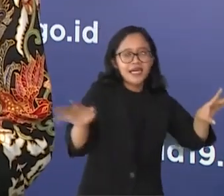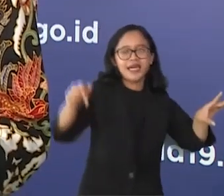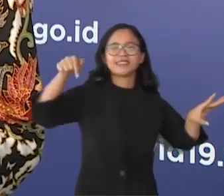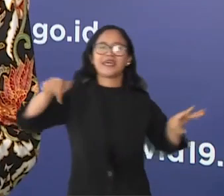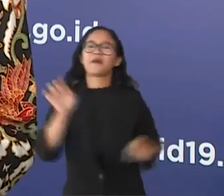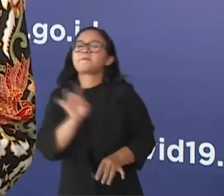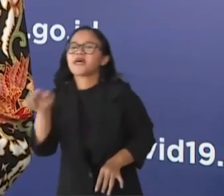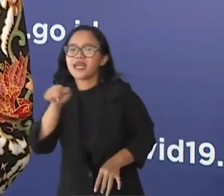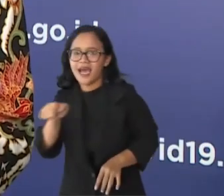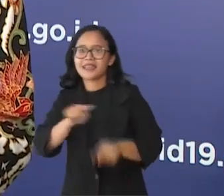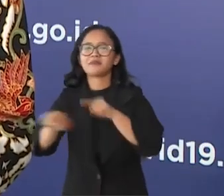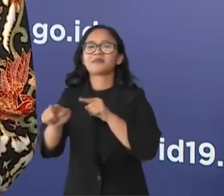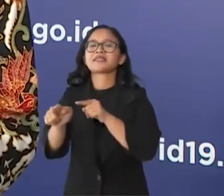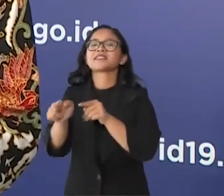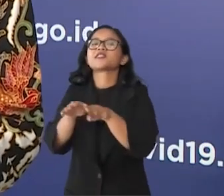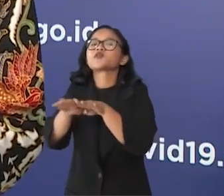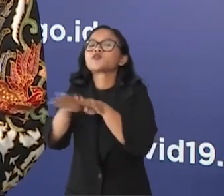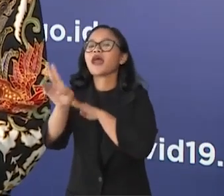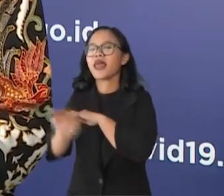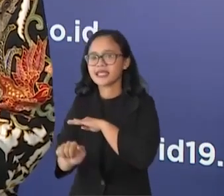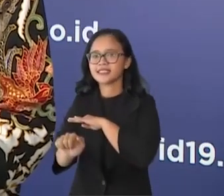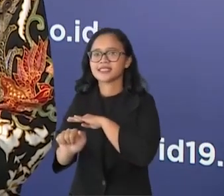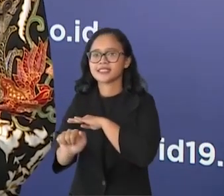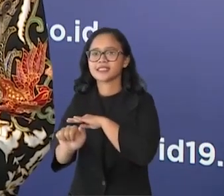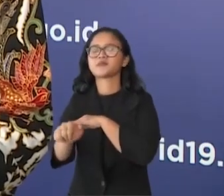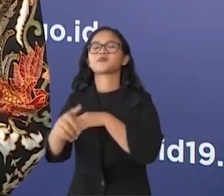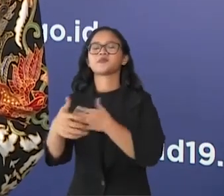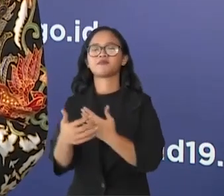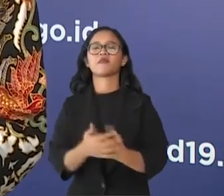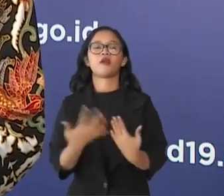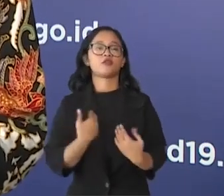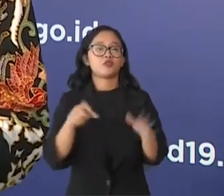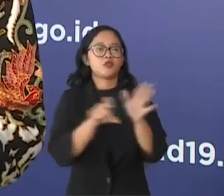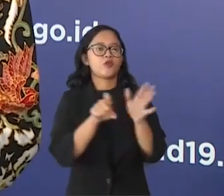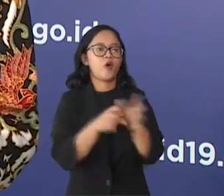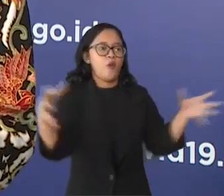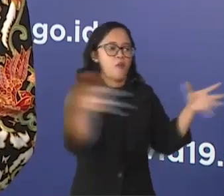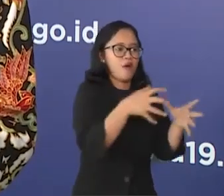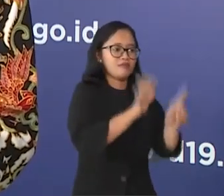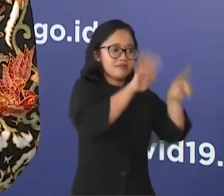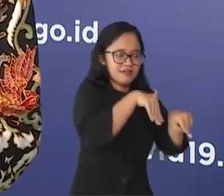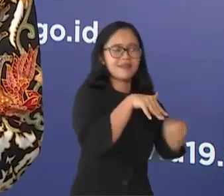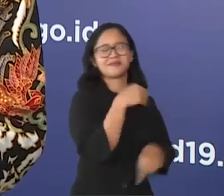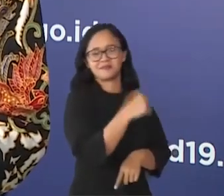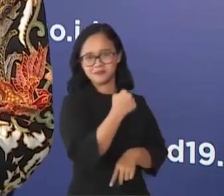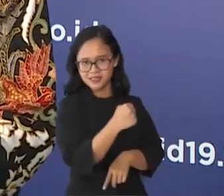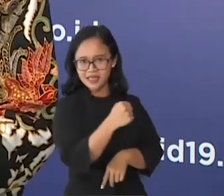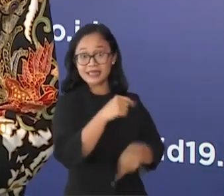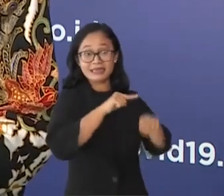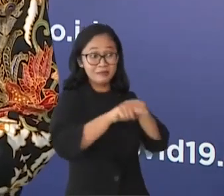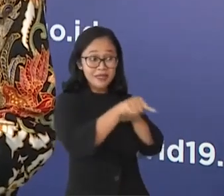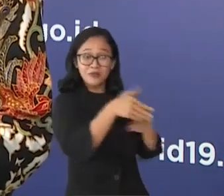perlu diadaptasi dengan kekhususan itu. Pembatasan kerumunan bukan membatasi ibadah. Sekali lagi saya